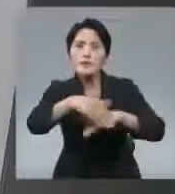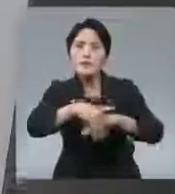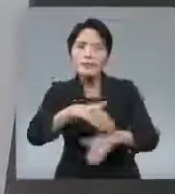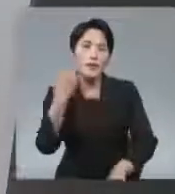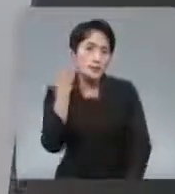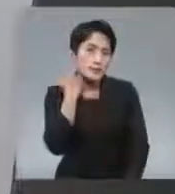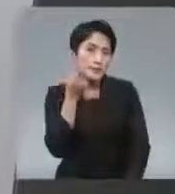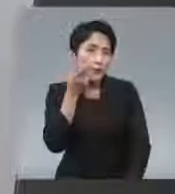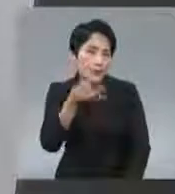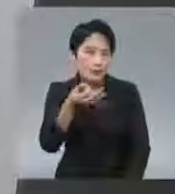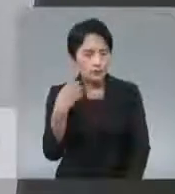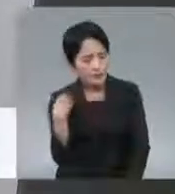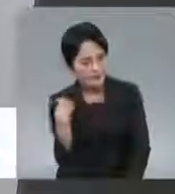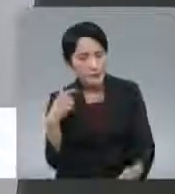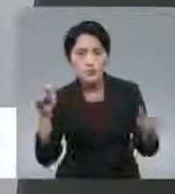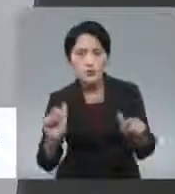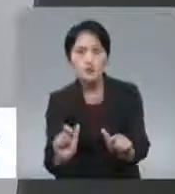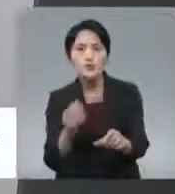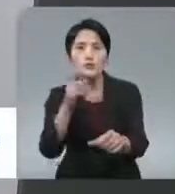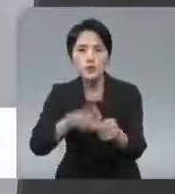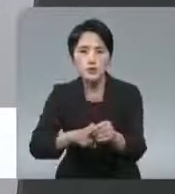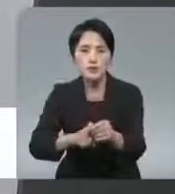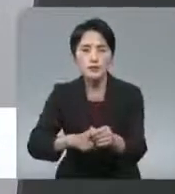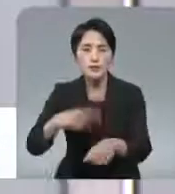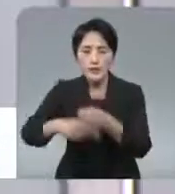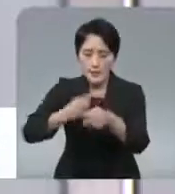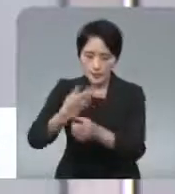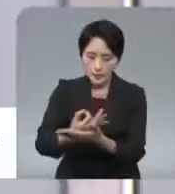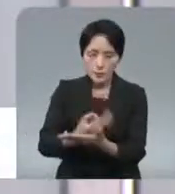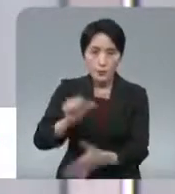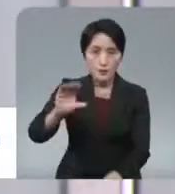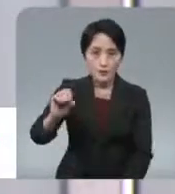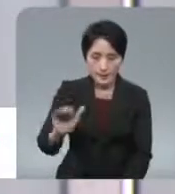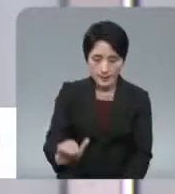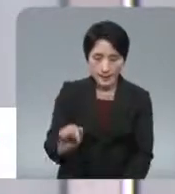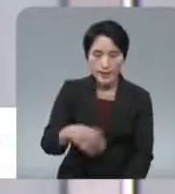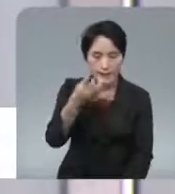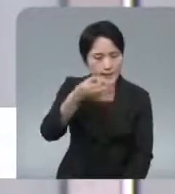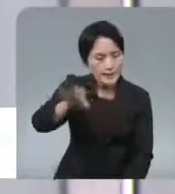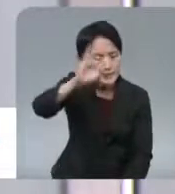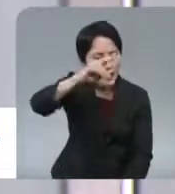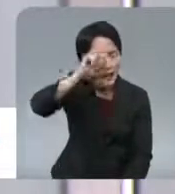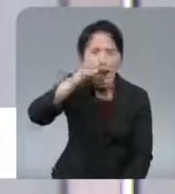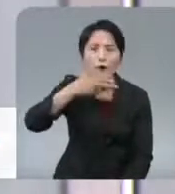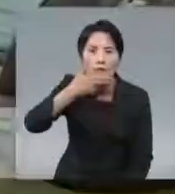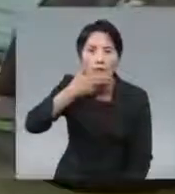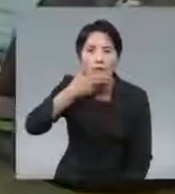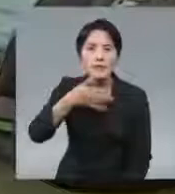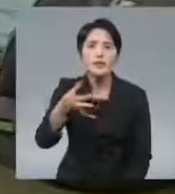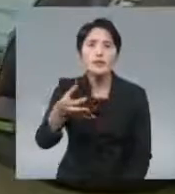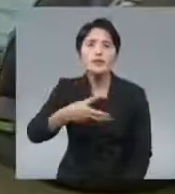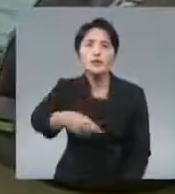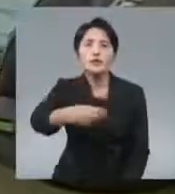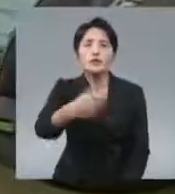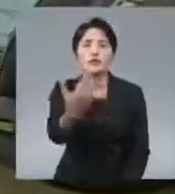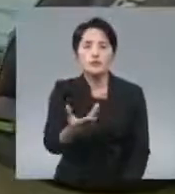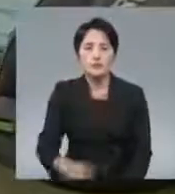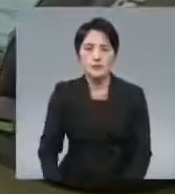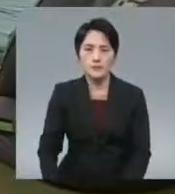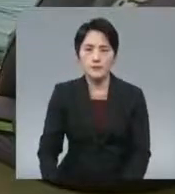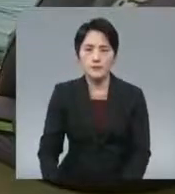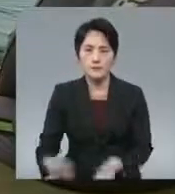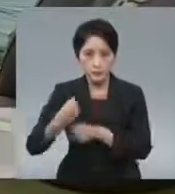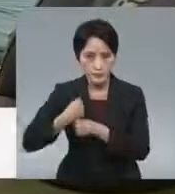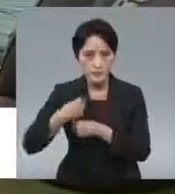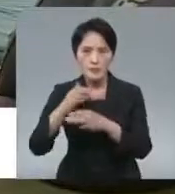долларов данная сумма включает непосредственно государстве бюджет и два дополнительных бюджета принимавшихся в рамках борьбы с